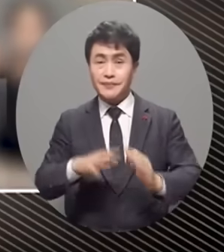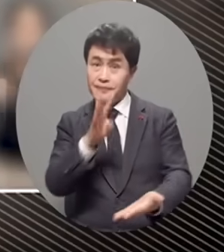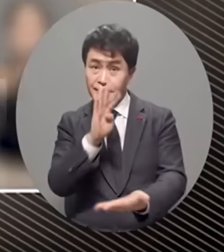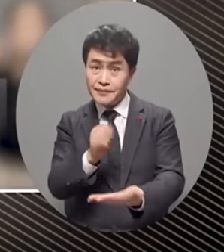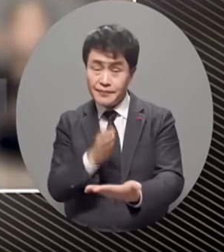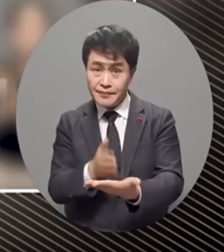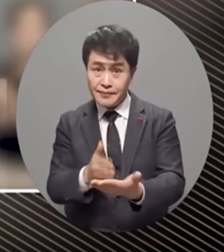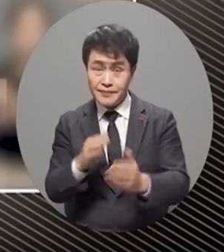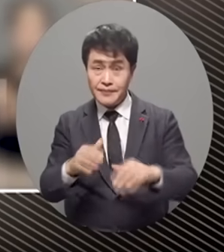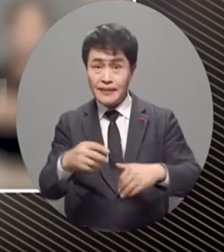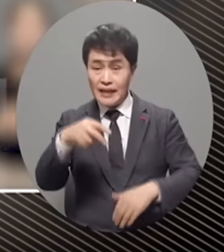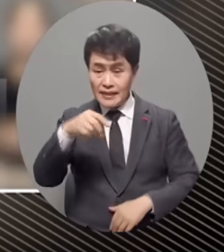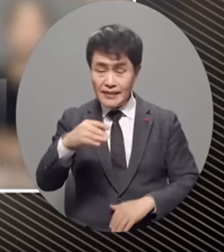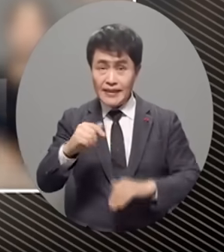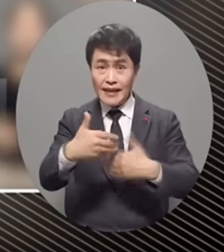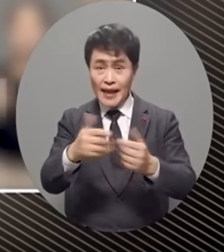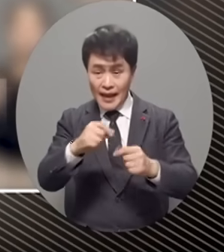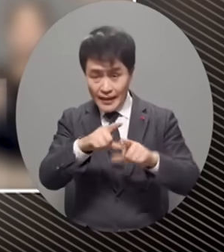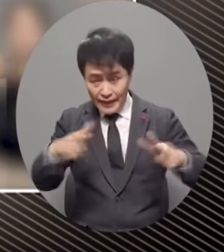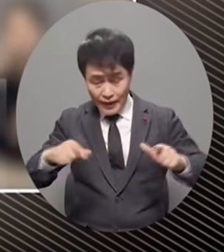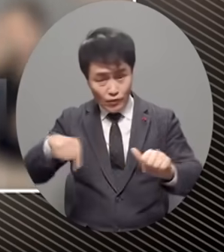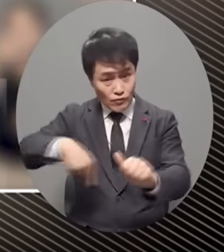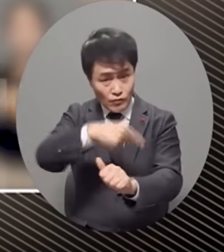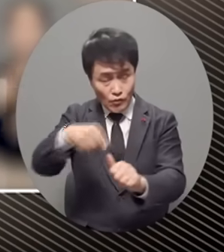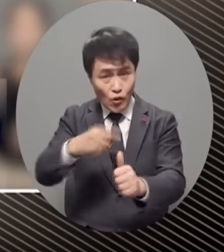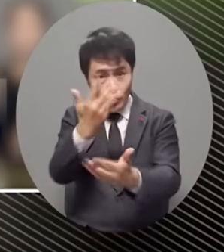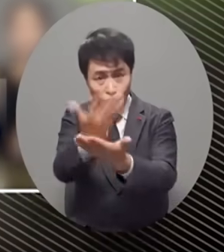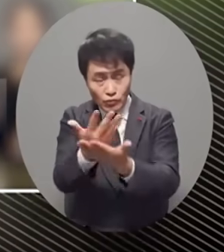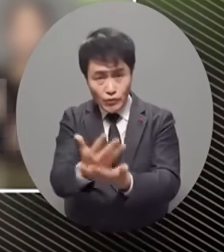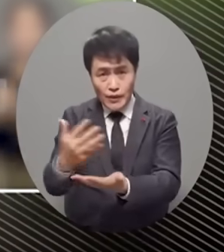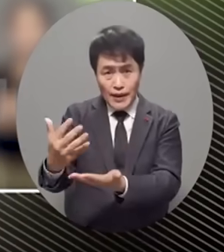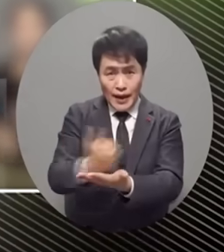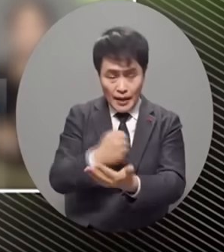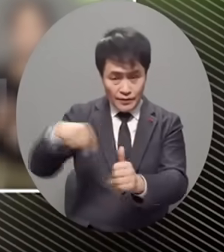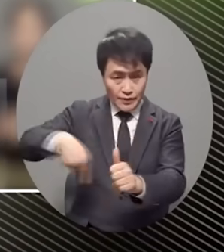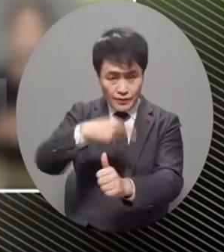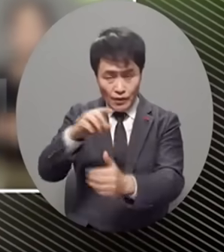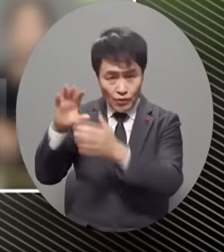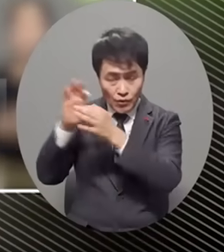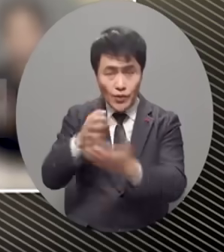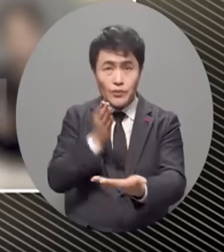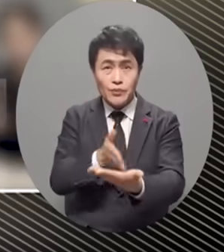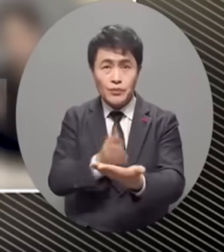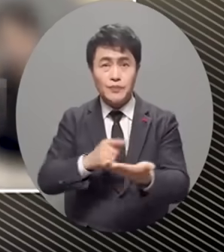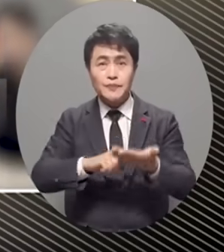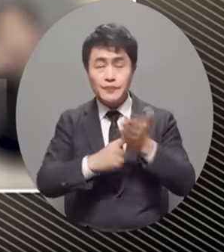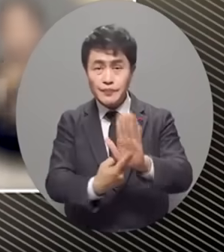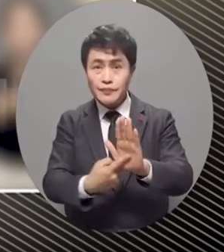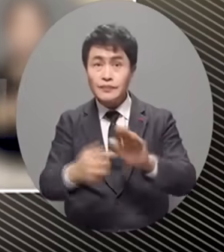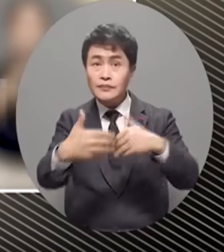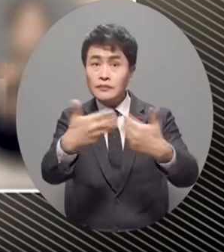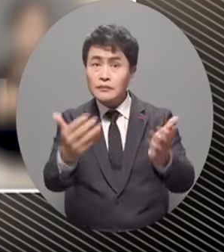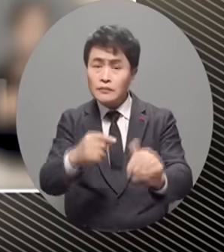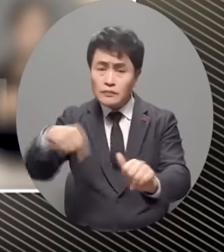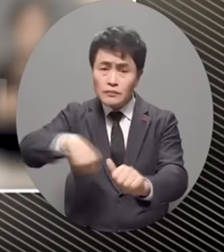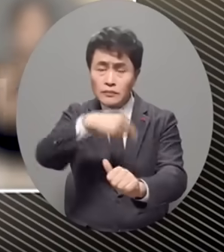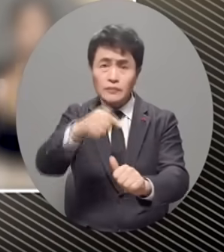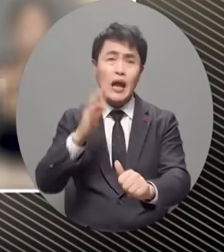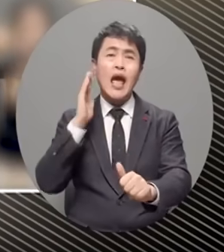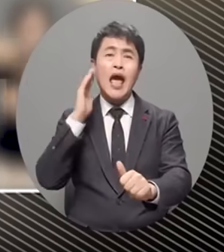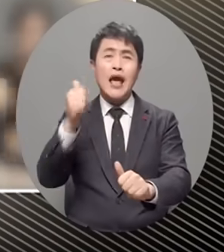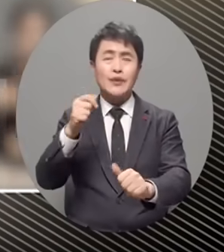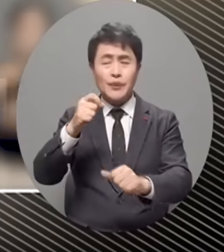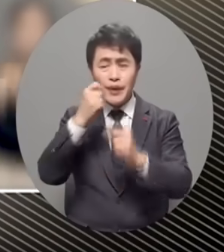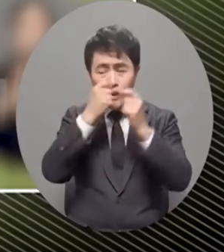뉴스데스크와 스트레이트는 다양한 진술 정황과 문건을 확보해서 이 사안을 연속 보도했고, 사건의 쟁점이 대통령실의